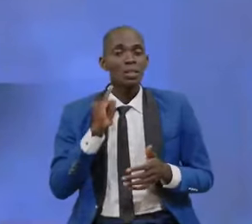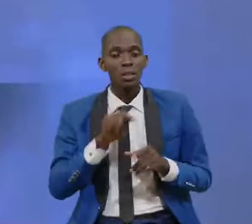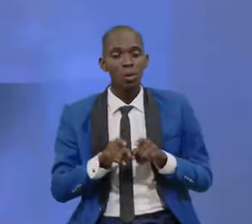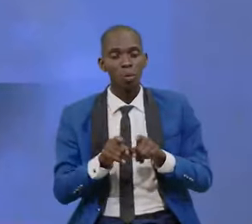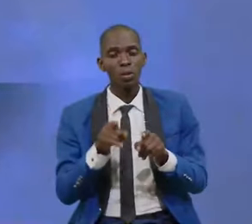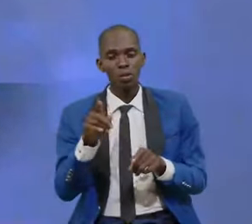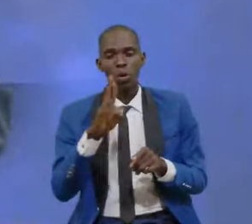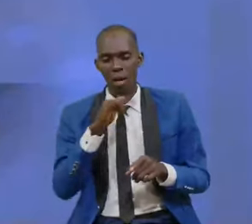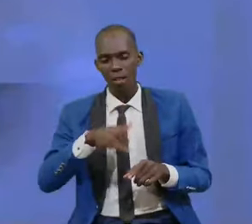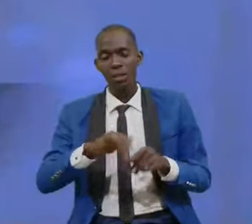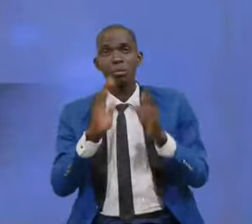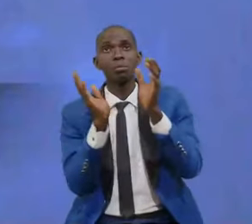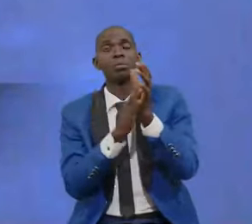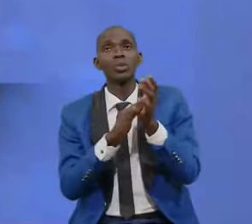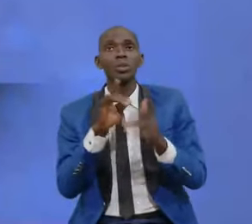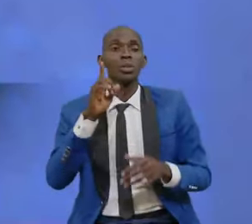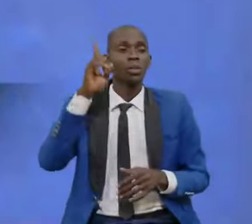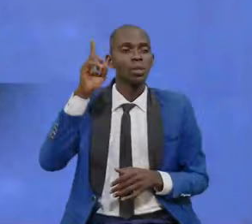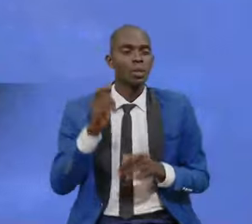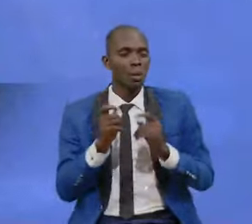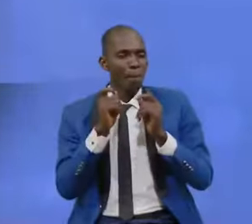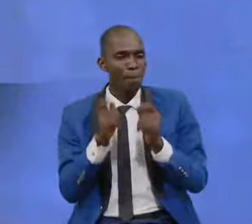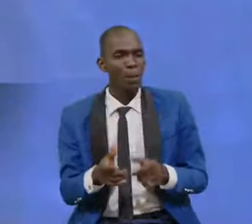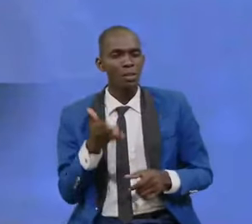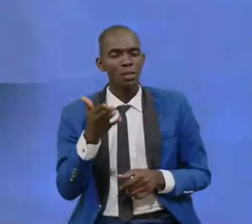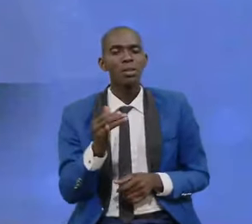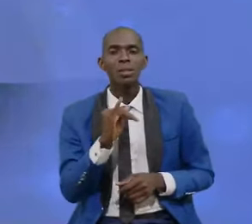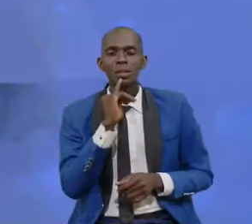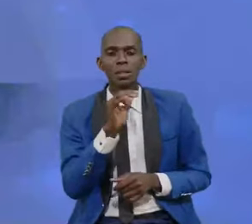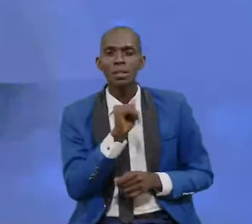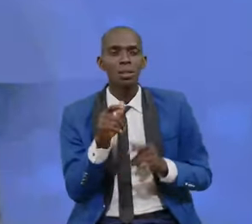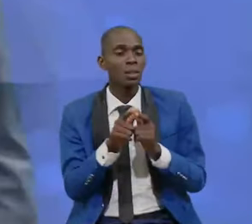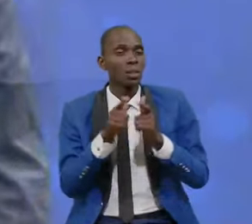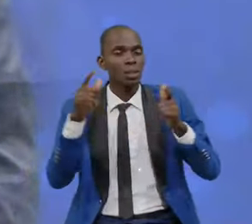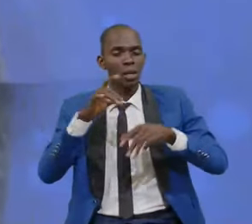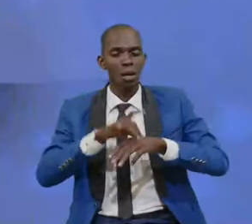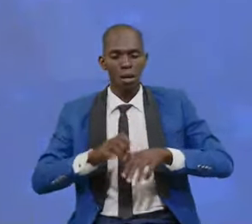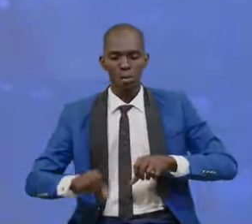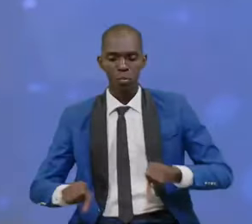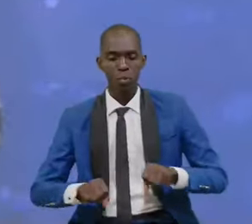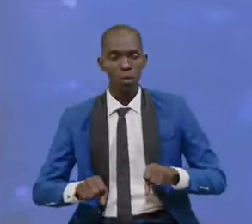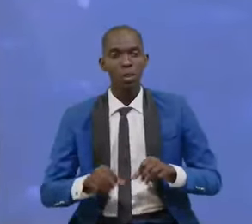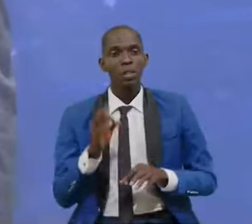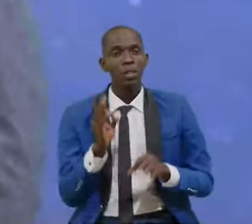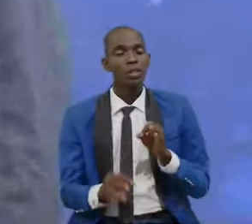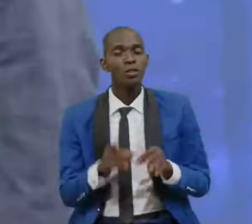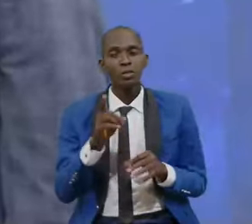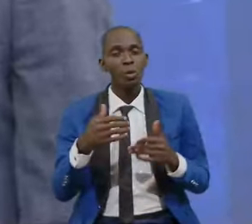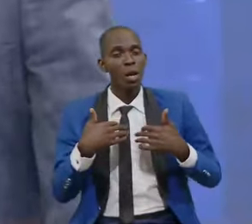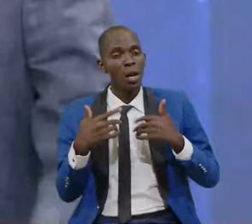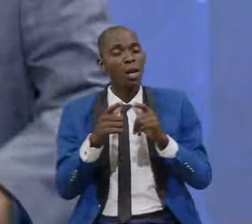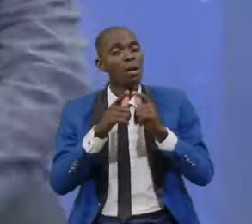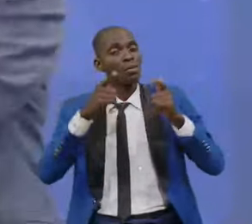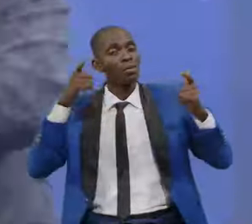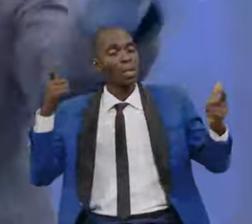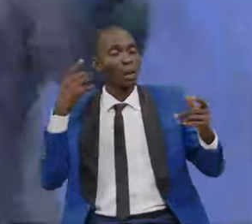pendant que tu chantes louanges, il y a eu un grand tremblement de terre. si tu as un grand emprisonnement,